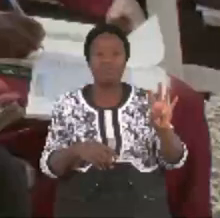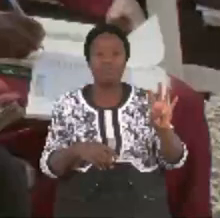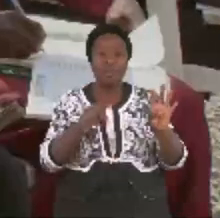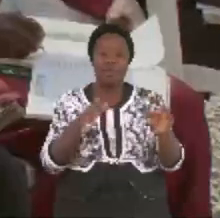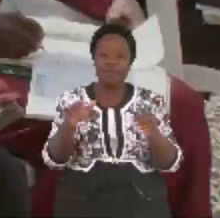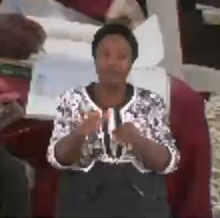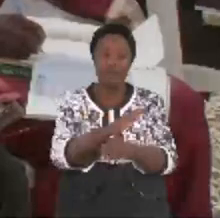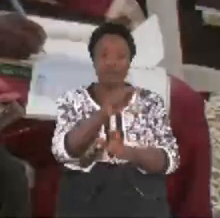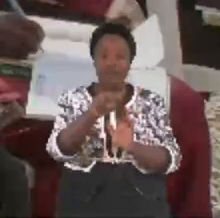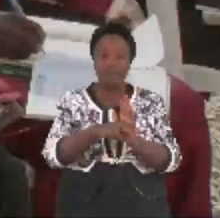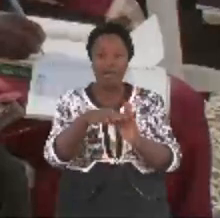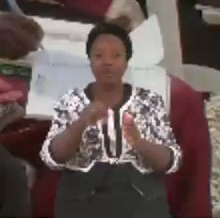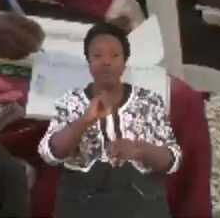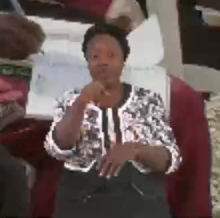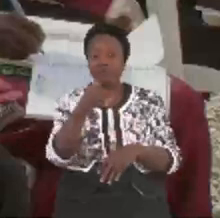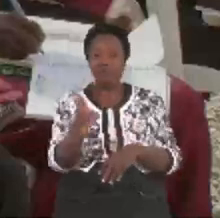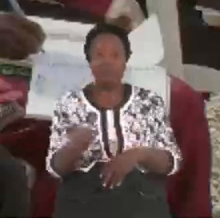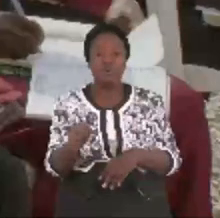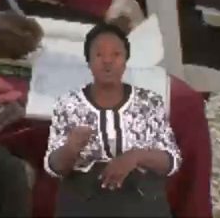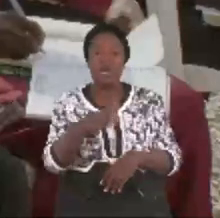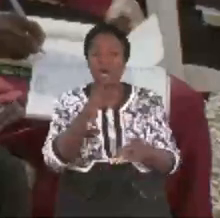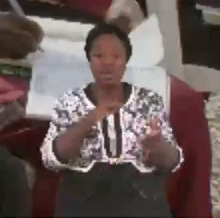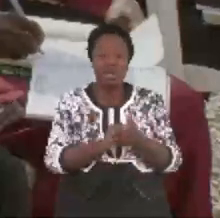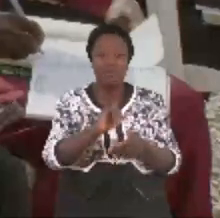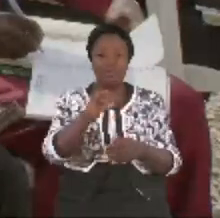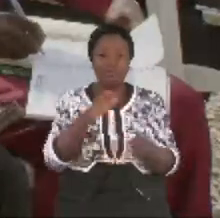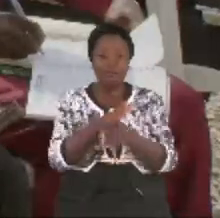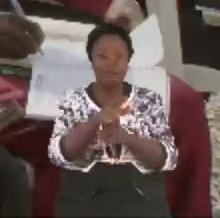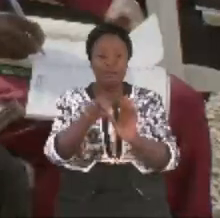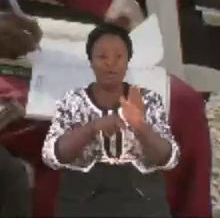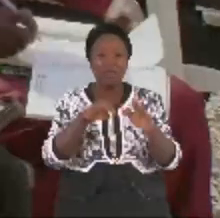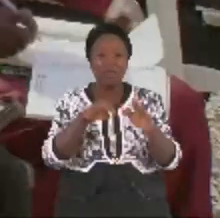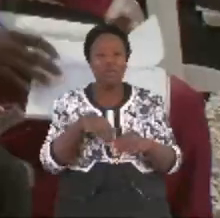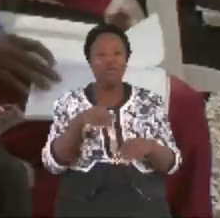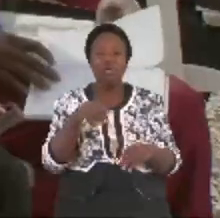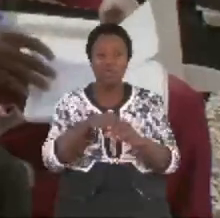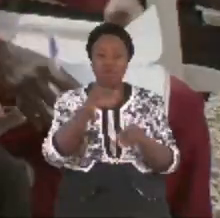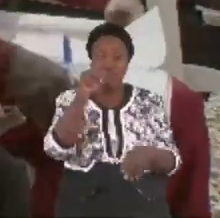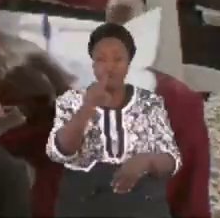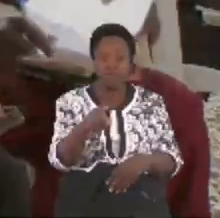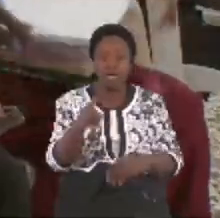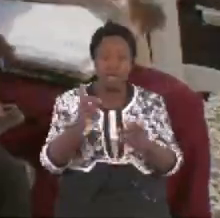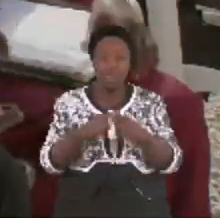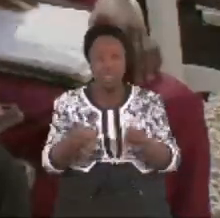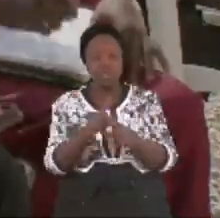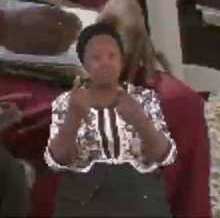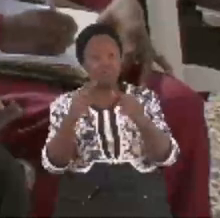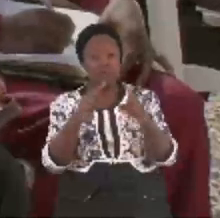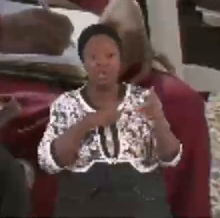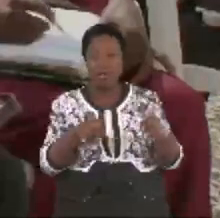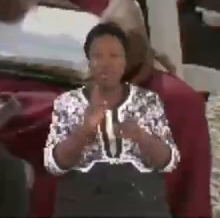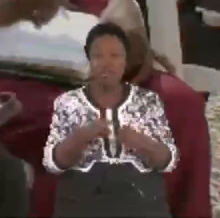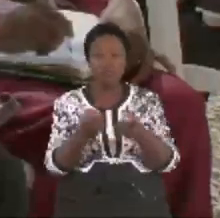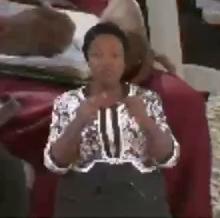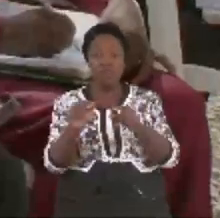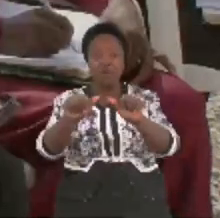Jean et l'accomplissement dans ta vie. Comme tu viens au Seigneur et tu viens à